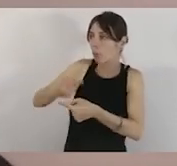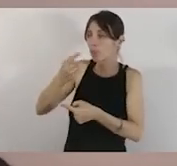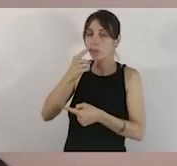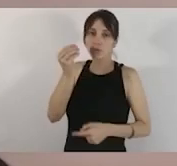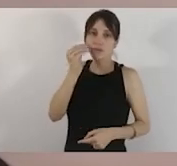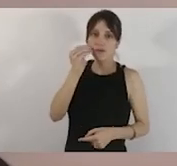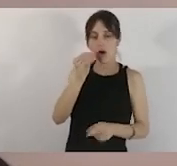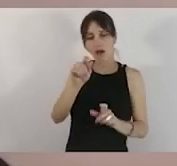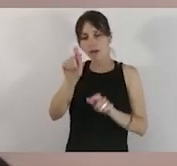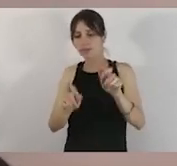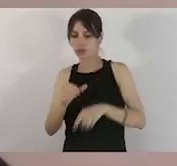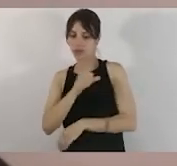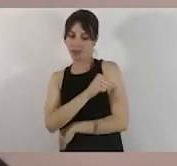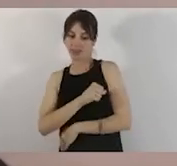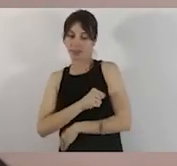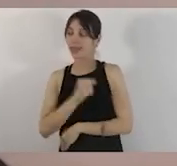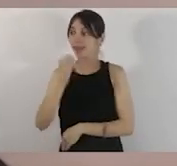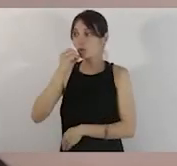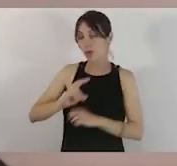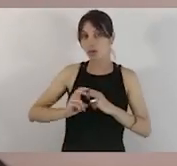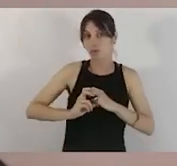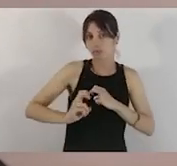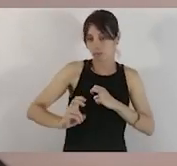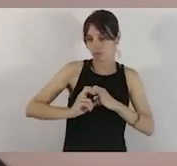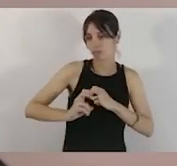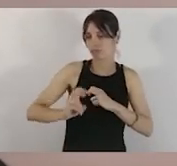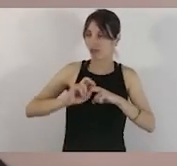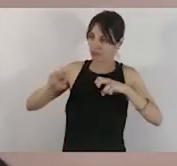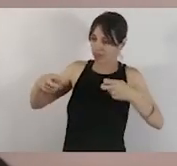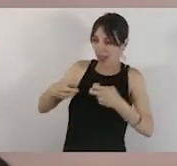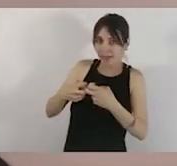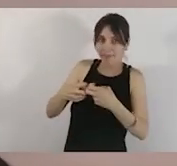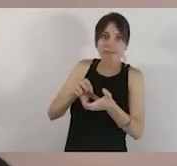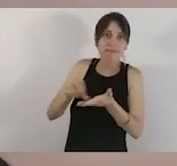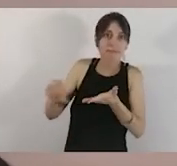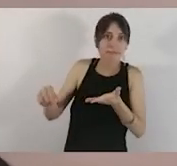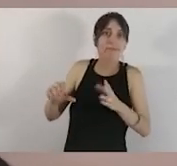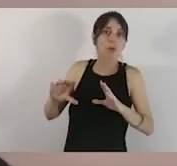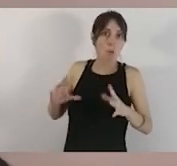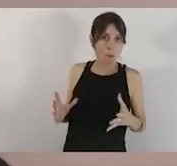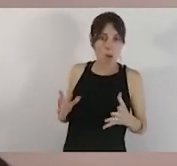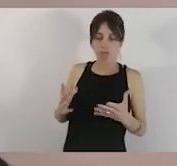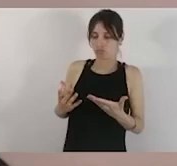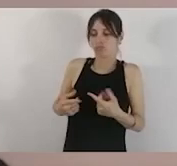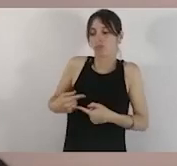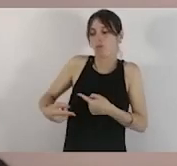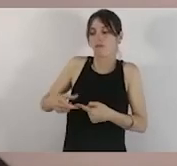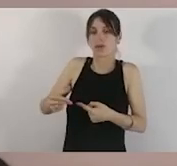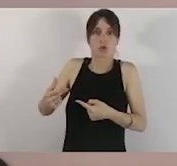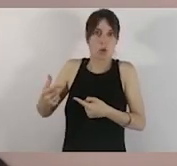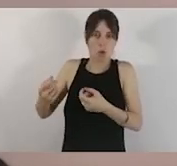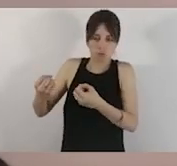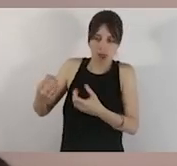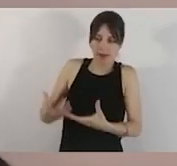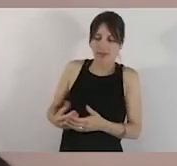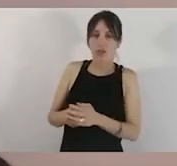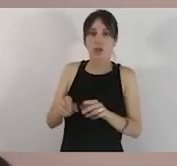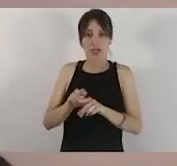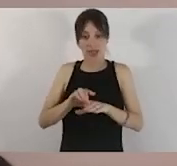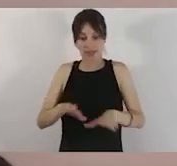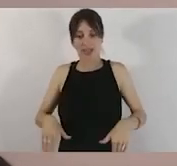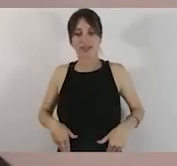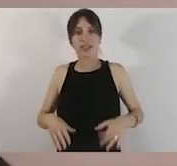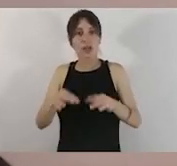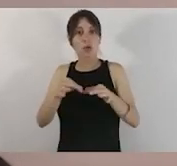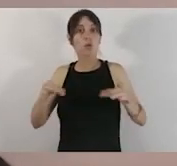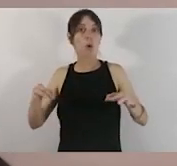pour les infirmiers qui montent tous les jours. Mais je crois que c'est en bonne voie. Et puis surtout, les dernières nouvelles du local qui a été mis à